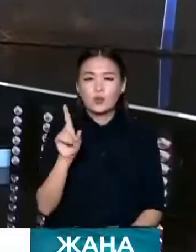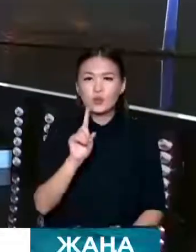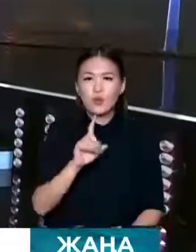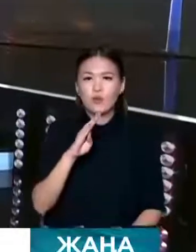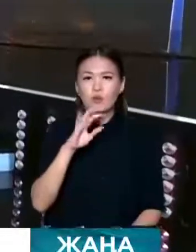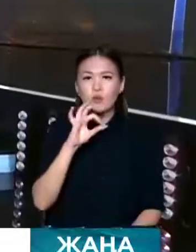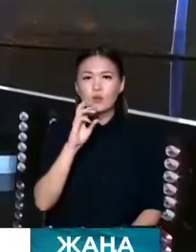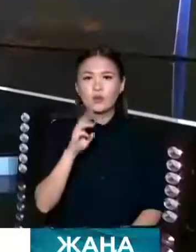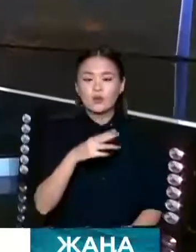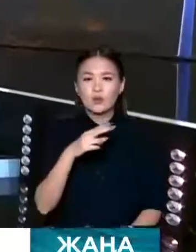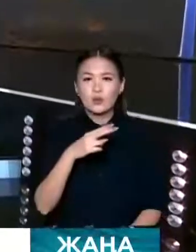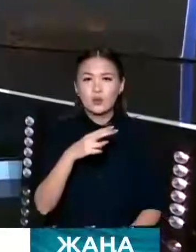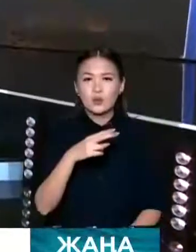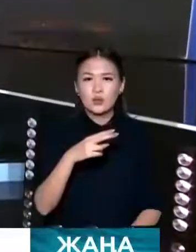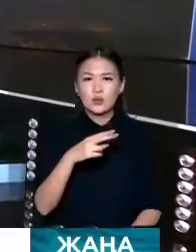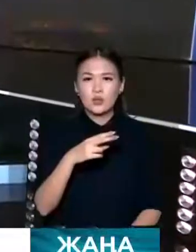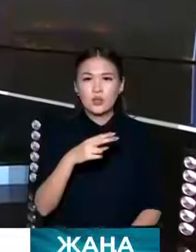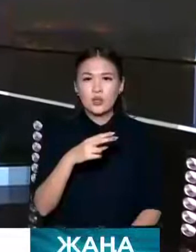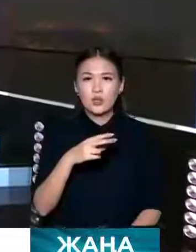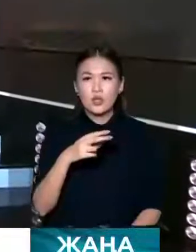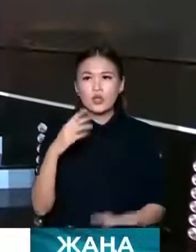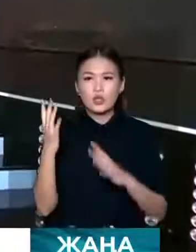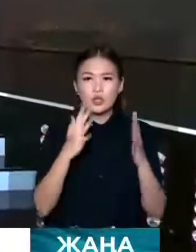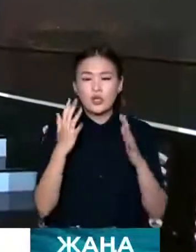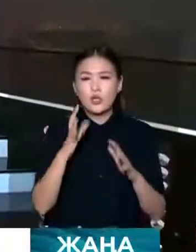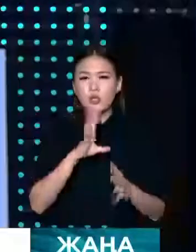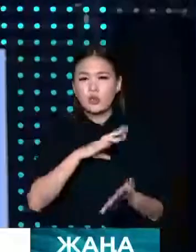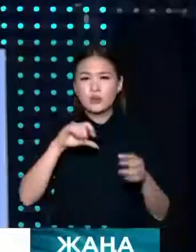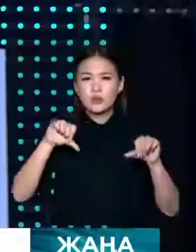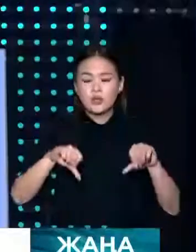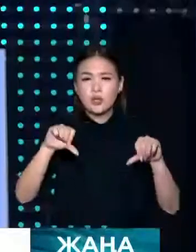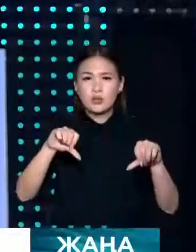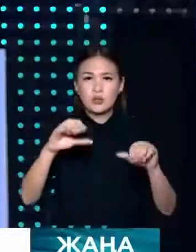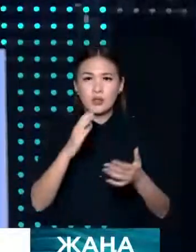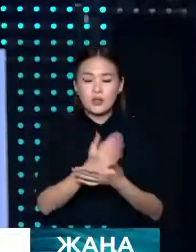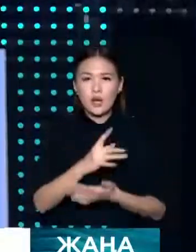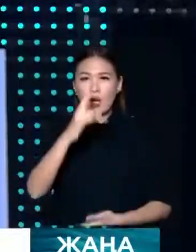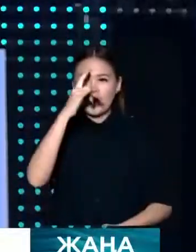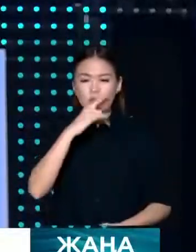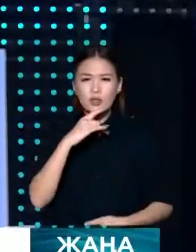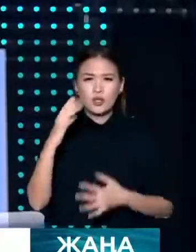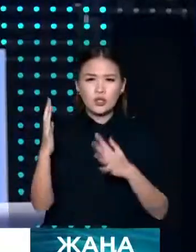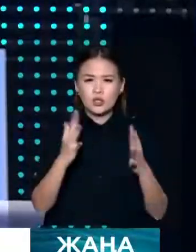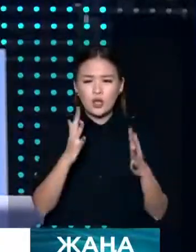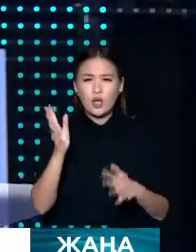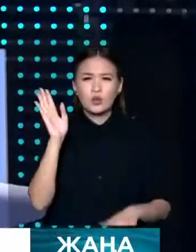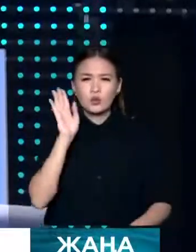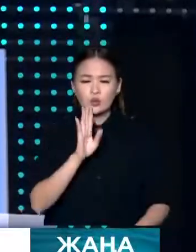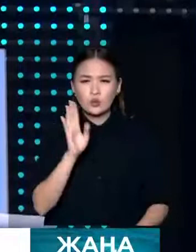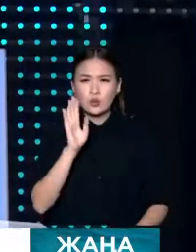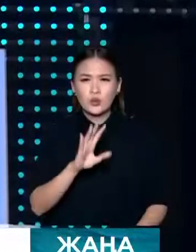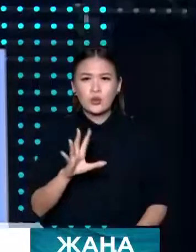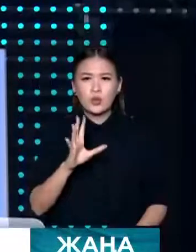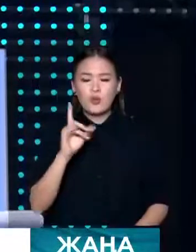фонда жел станцияларын көріп отырмыз. Неге осы Қазақстанда жел су